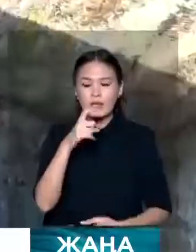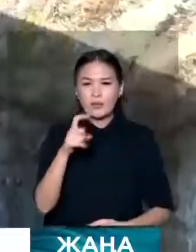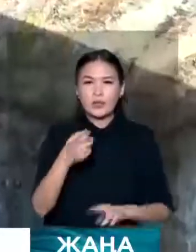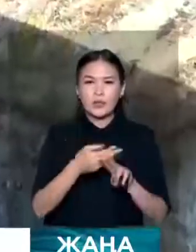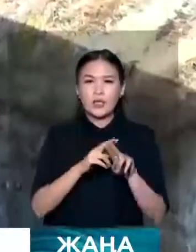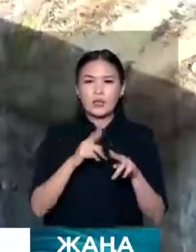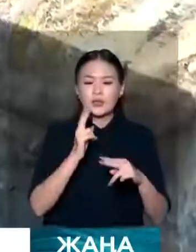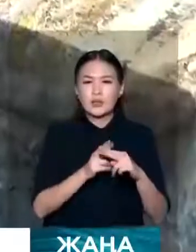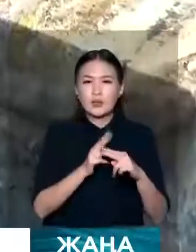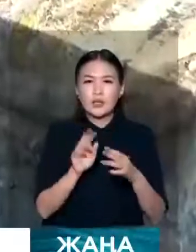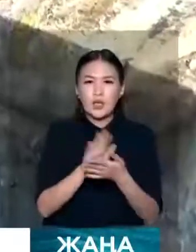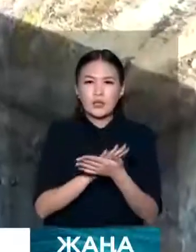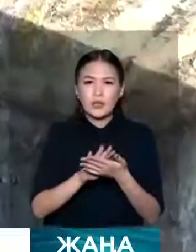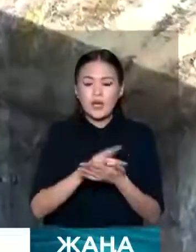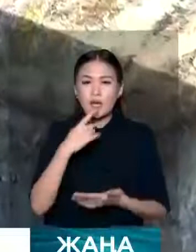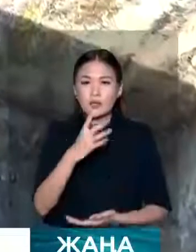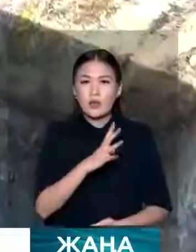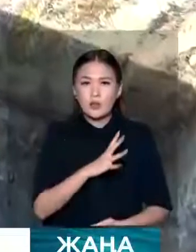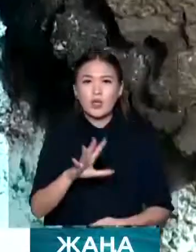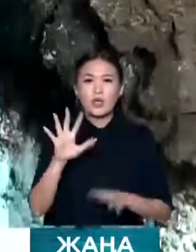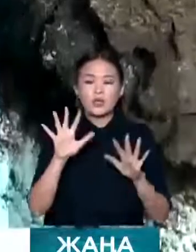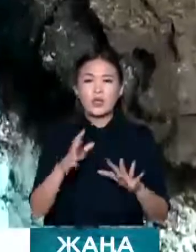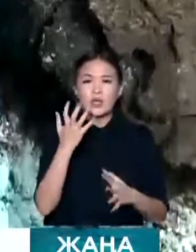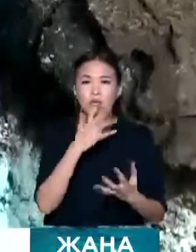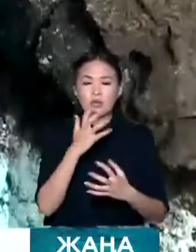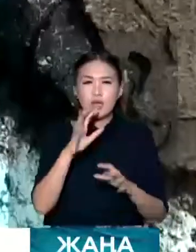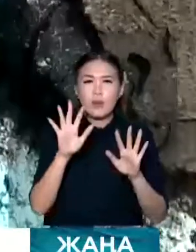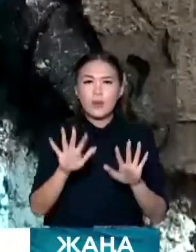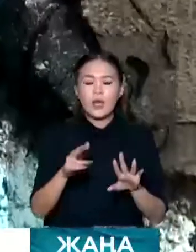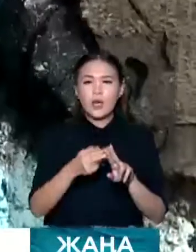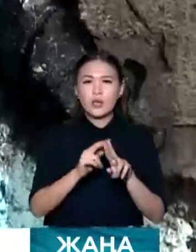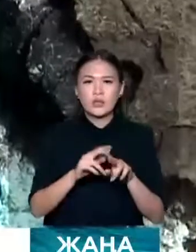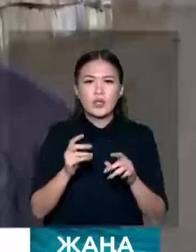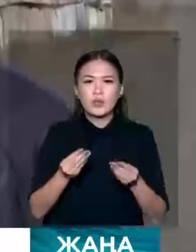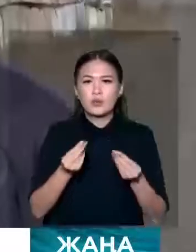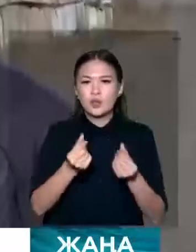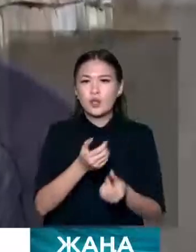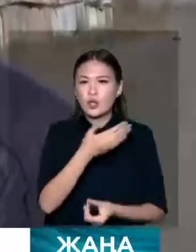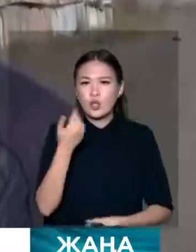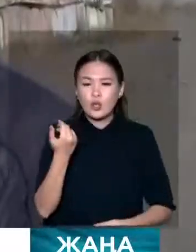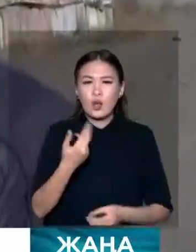мен темірді тазартатынын айтады. Болаттың өзін қыздырып жіберетін қоспалар сіңбей қоймайды дейді.